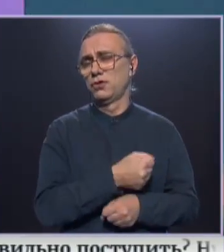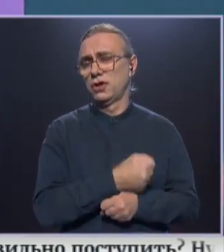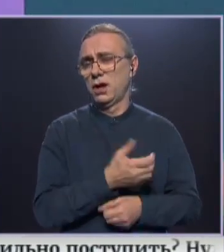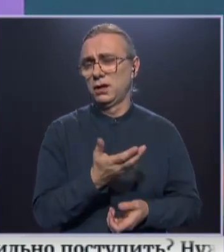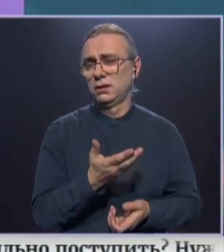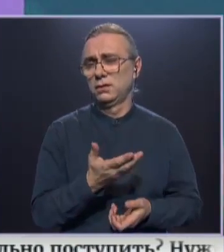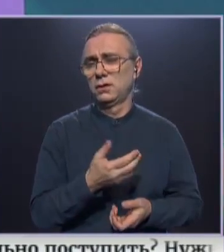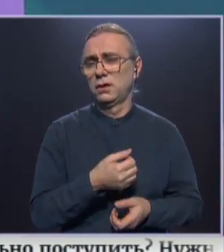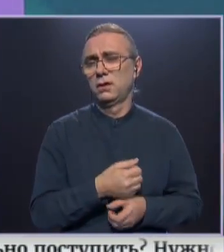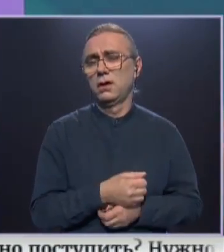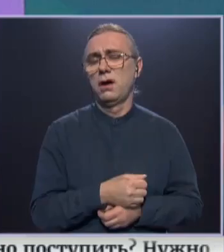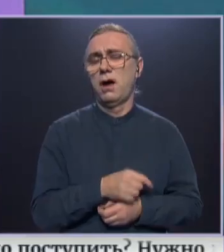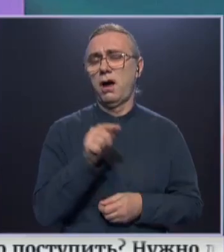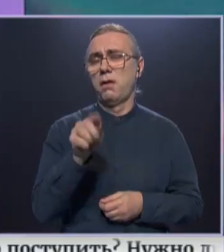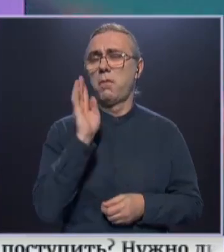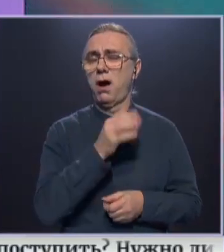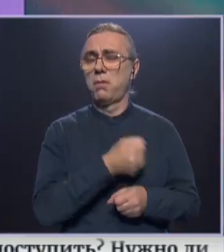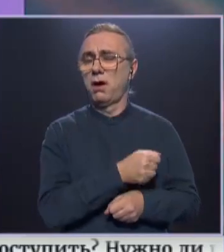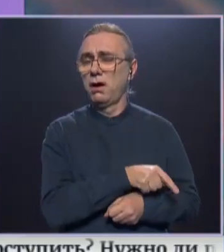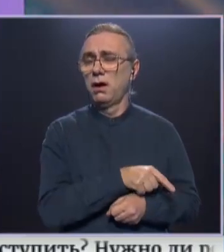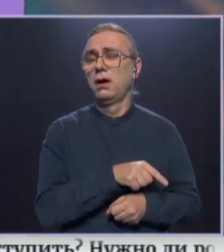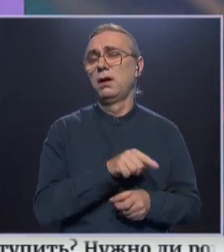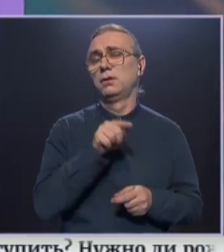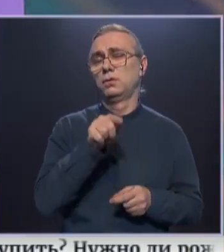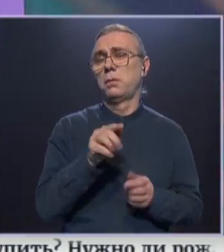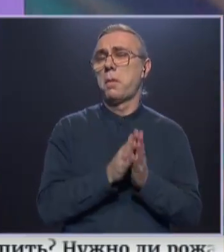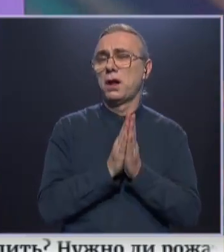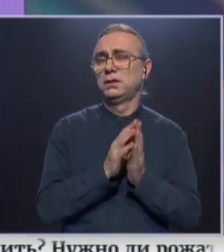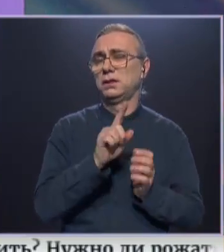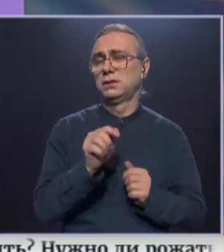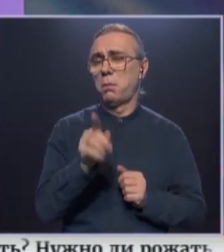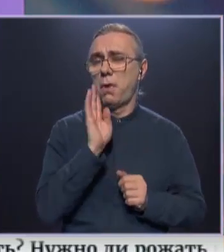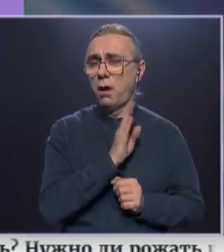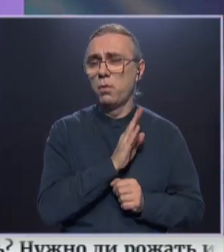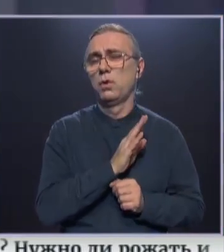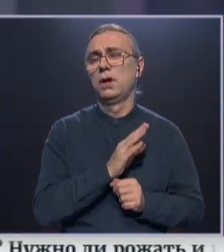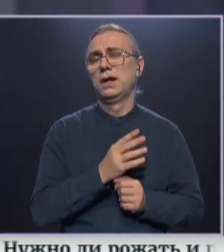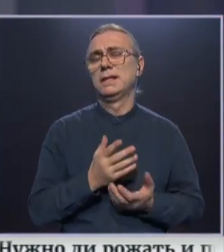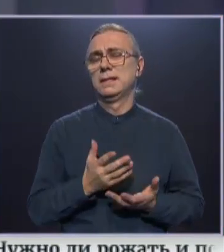Посоветую молиться за маму и набраться терпения. Это прекратится.